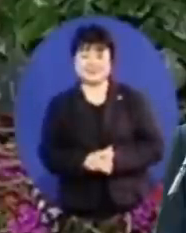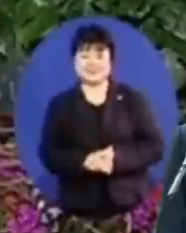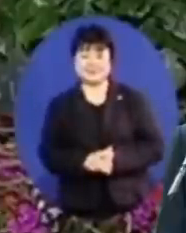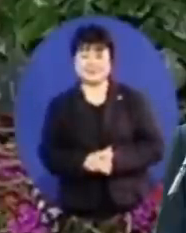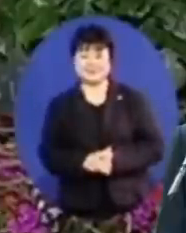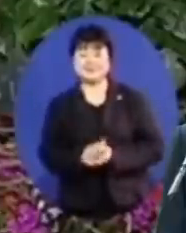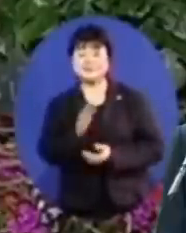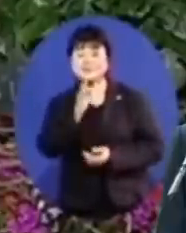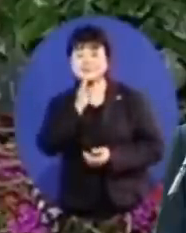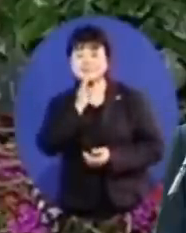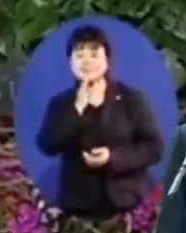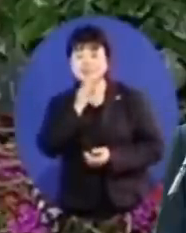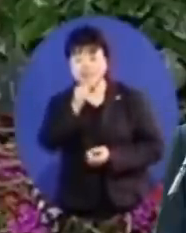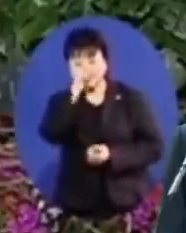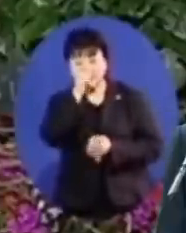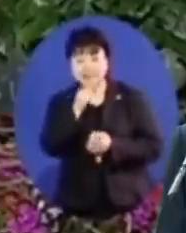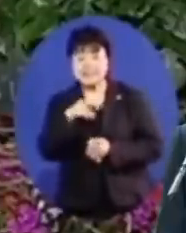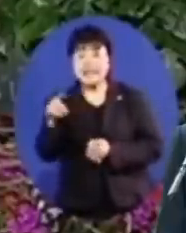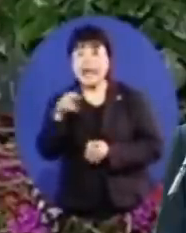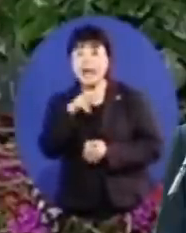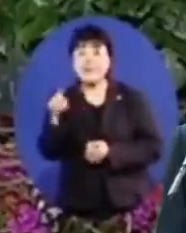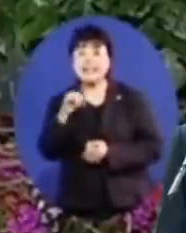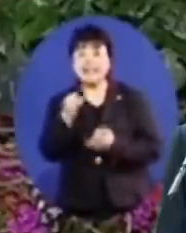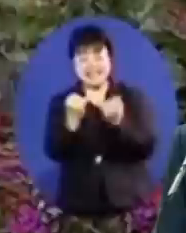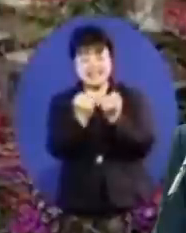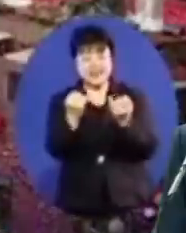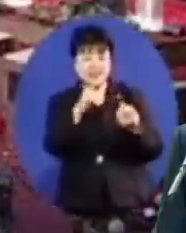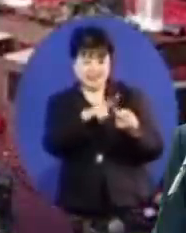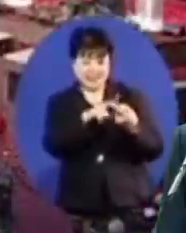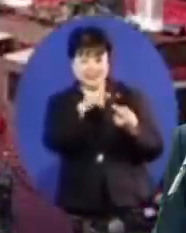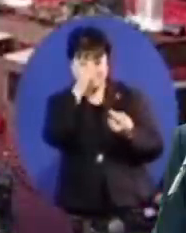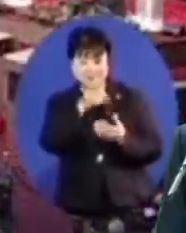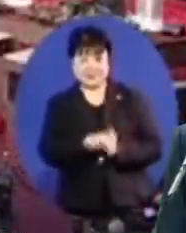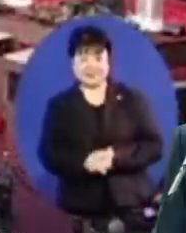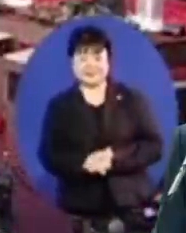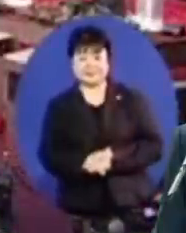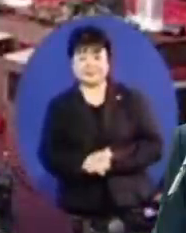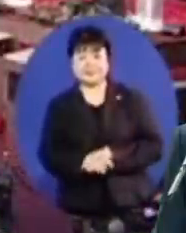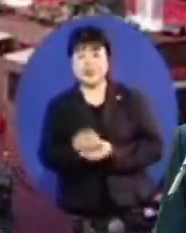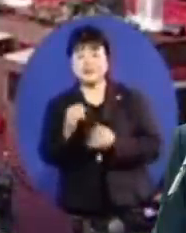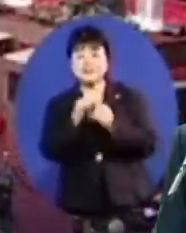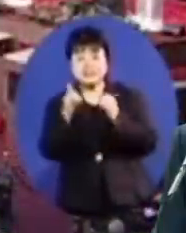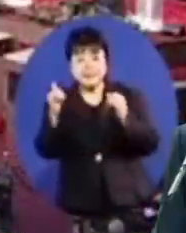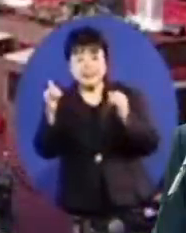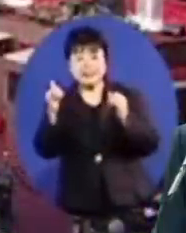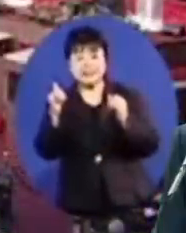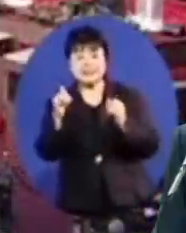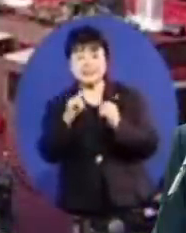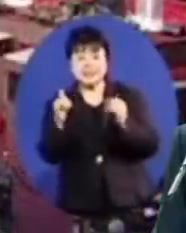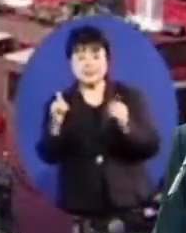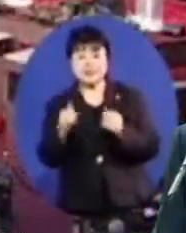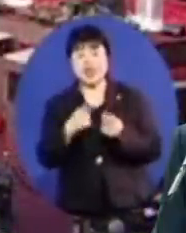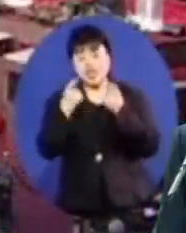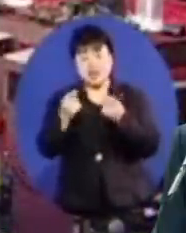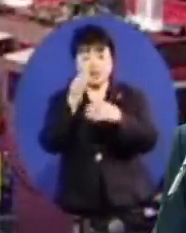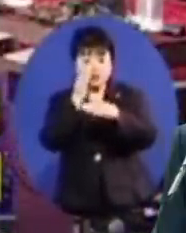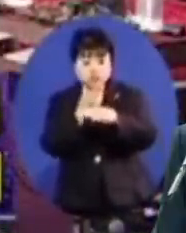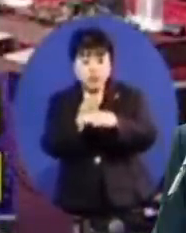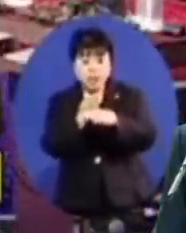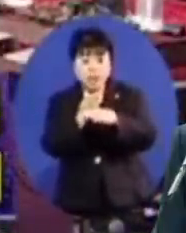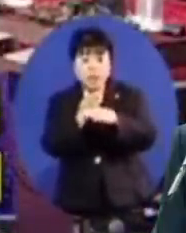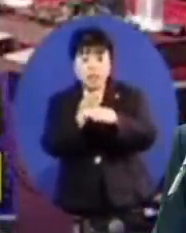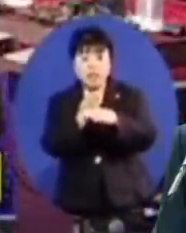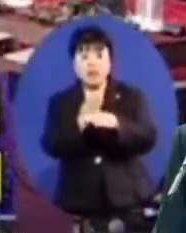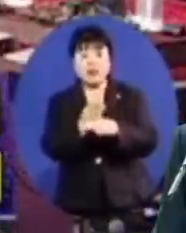성경에 보면 선한 사마리아인에 대한 이야기가 있습니다. 어떤 사마리아 사람은 여행하는 중에 거기 이르러 그를